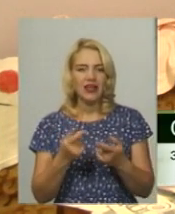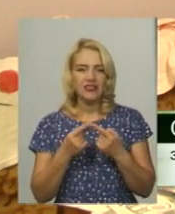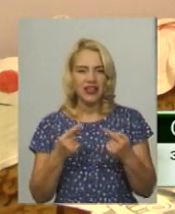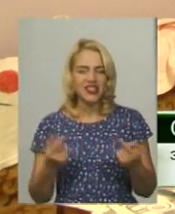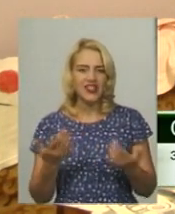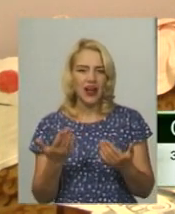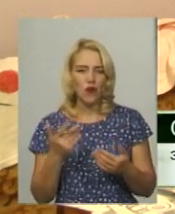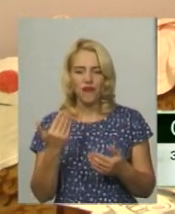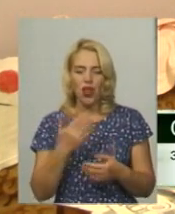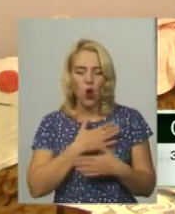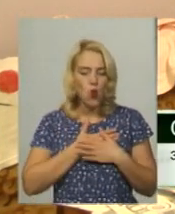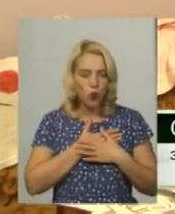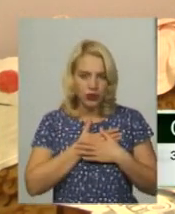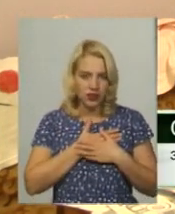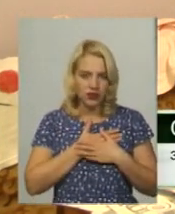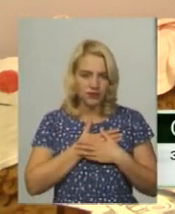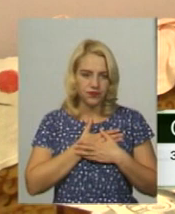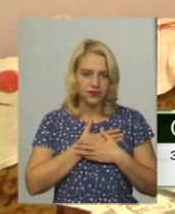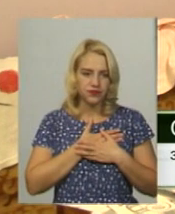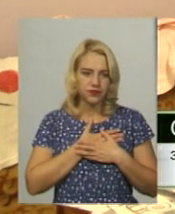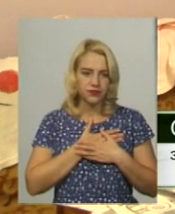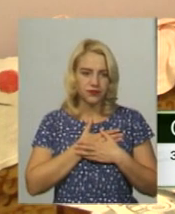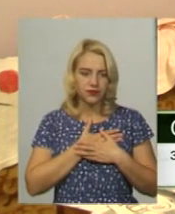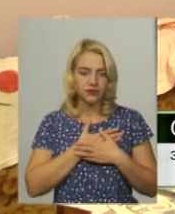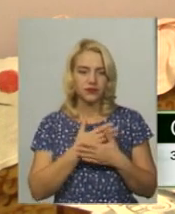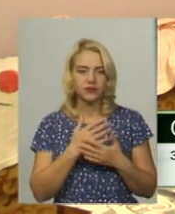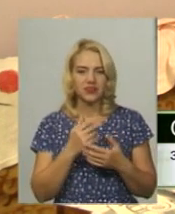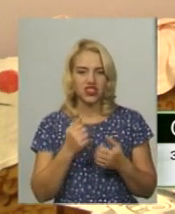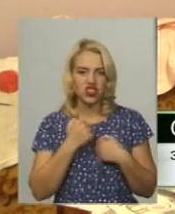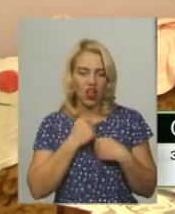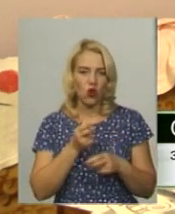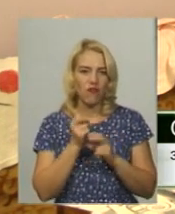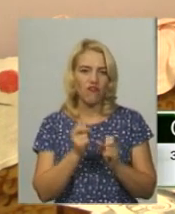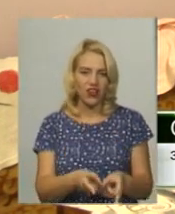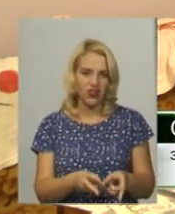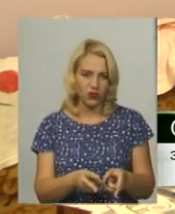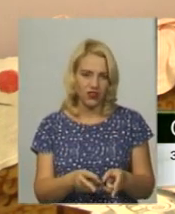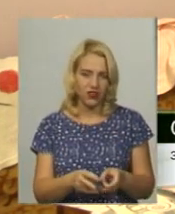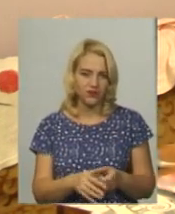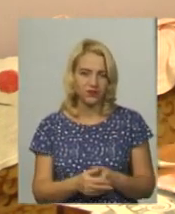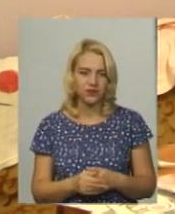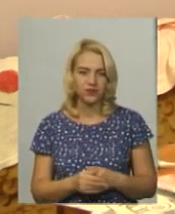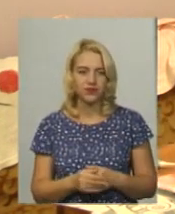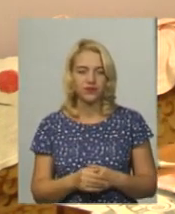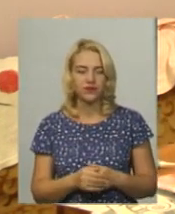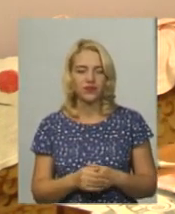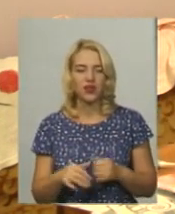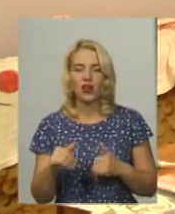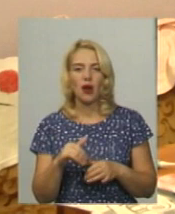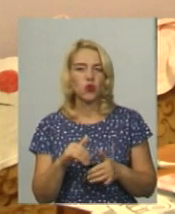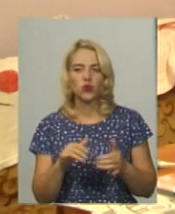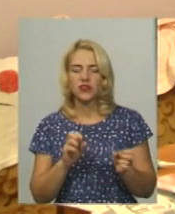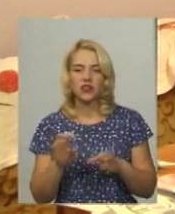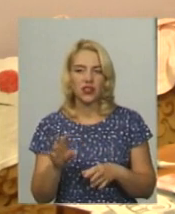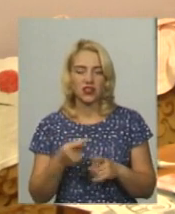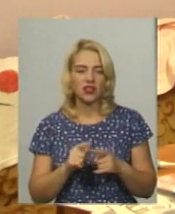яку вона дуже сильно любить і жалує викинути в смітник, можна так сказати, кудись віддати. І така